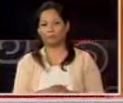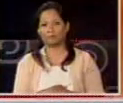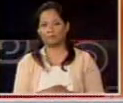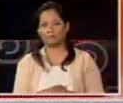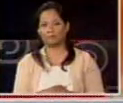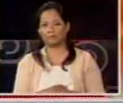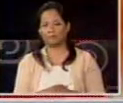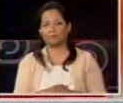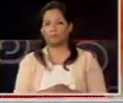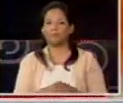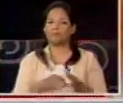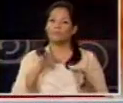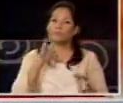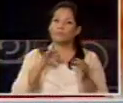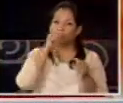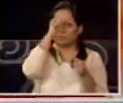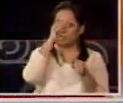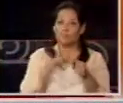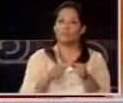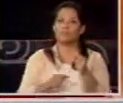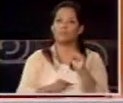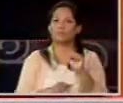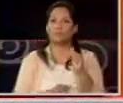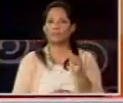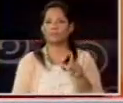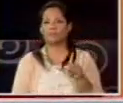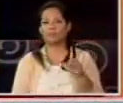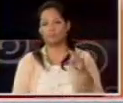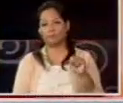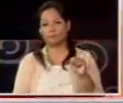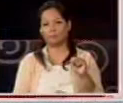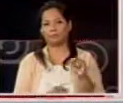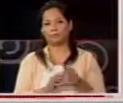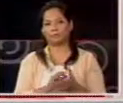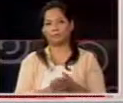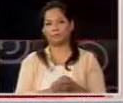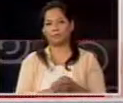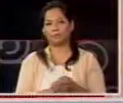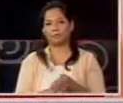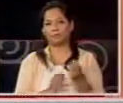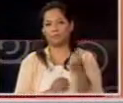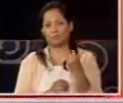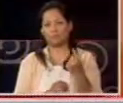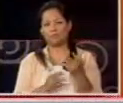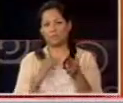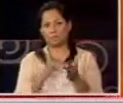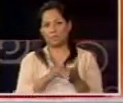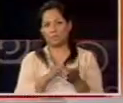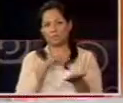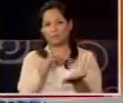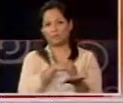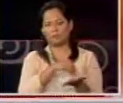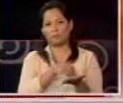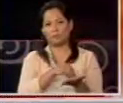Sir, kung mababalik tayo sa sal-in, yung 11 million na loan